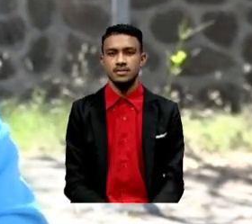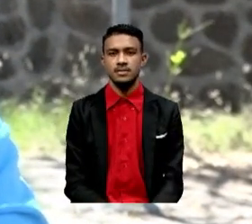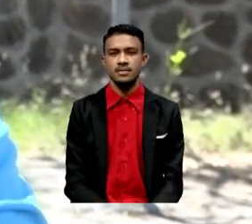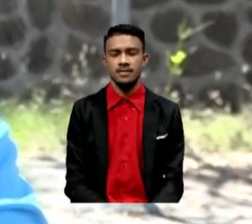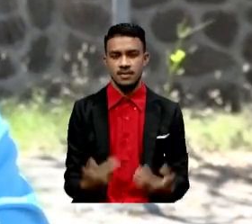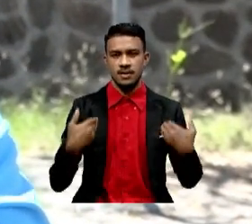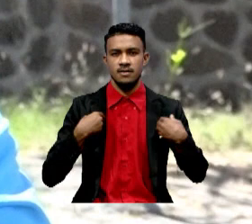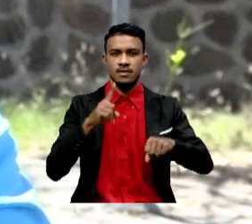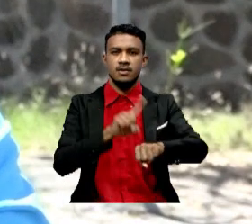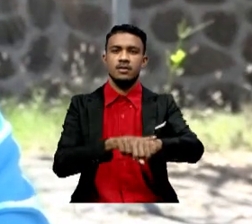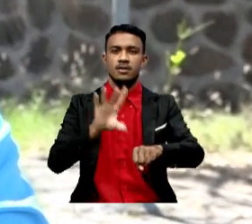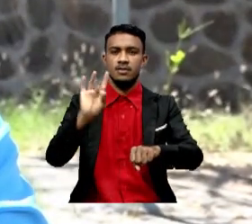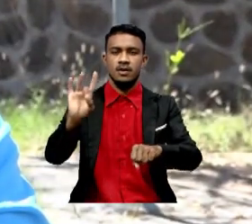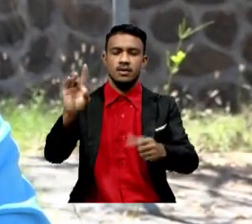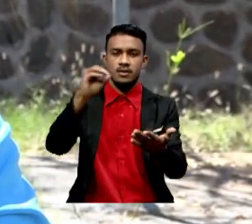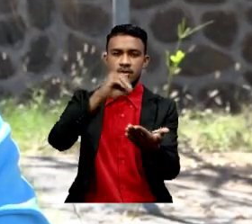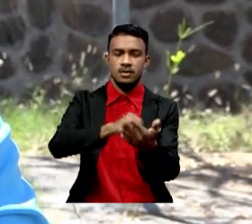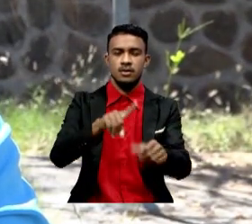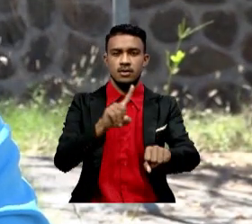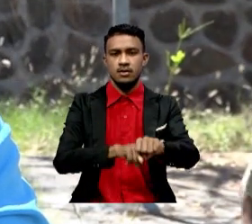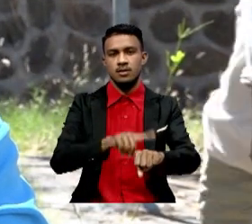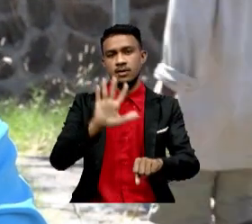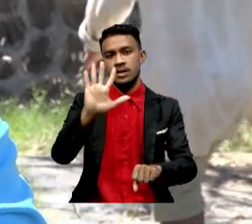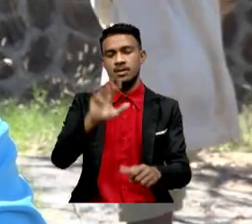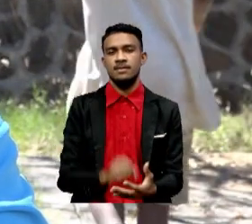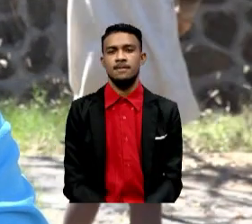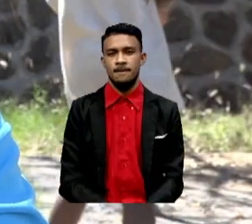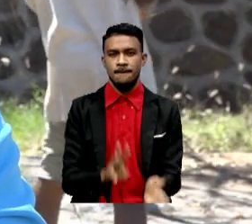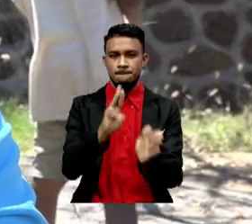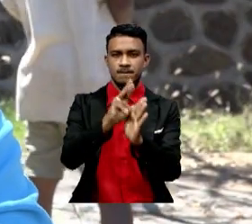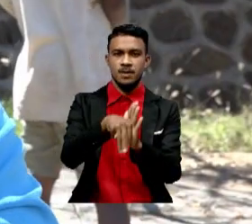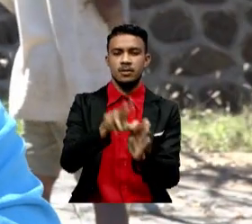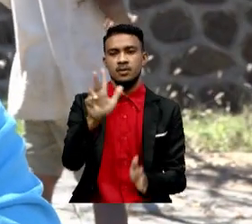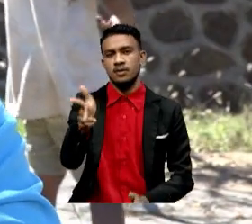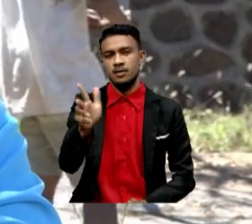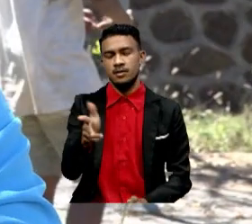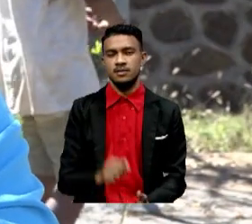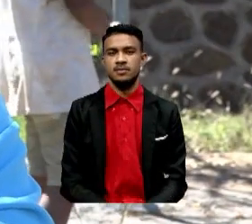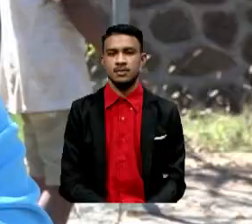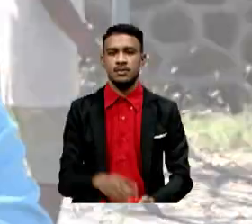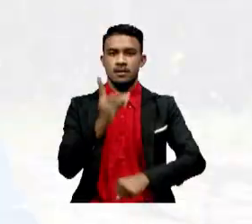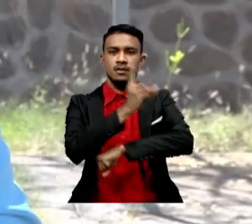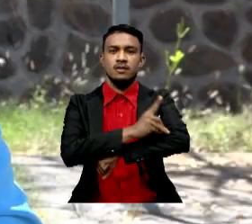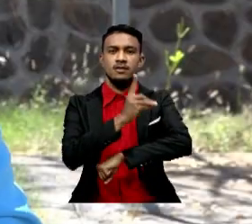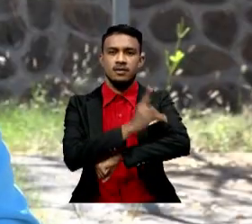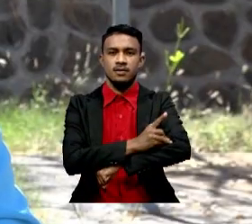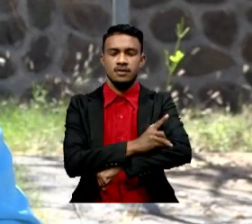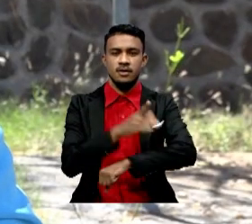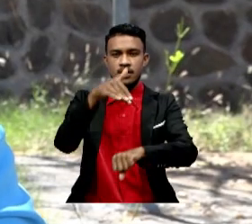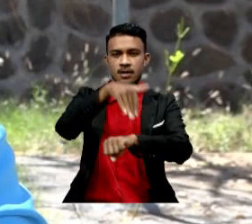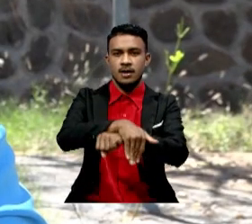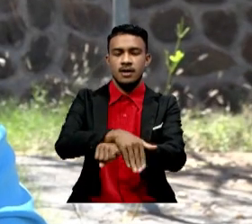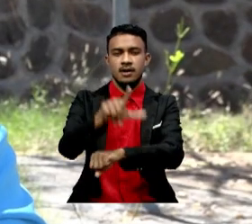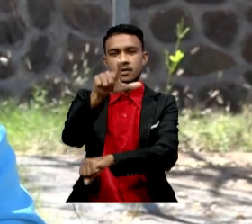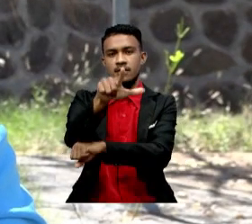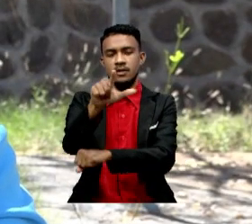Iha tuku alu to tuku lima menutu tul nulu. Lor lor. Kalan lorai net